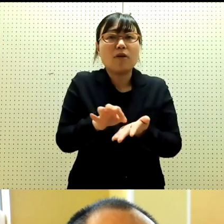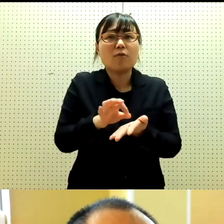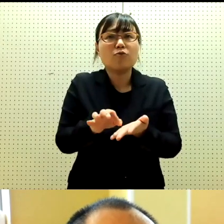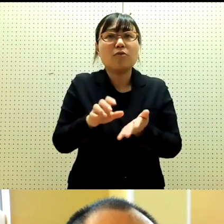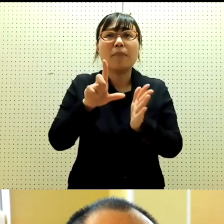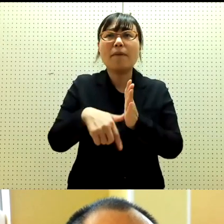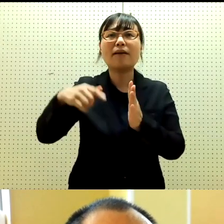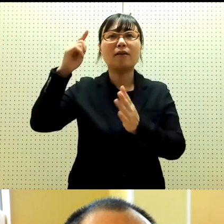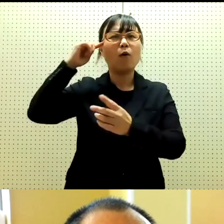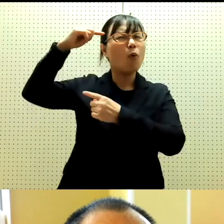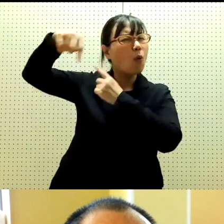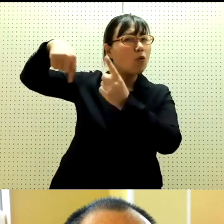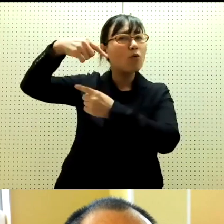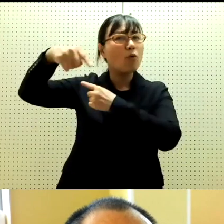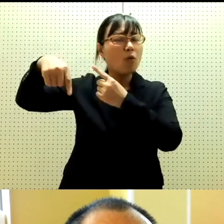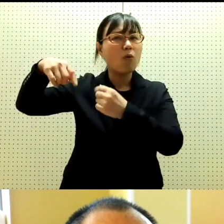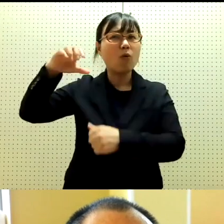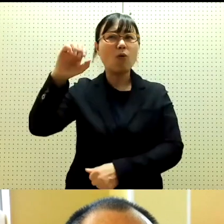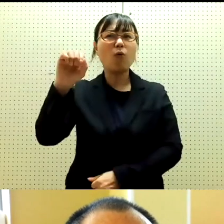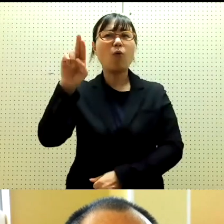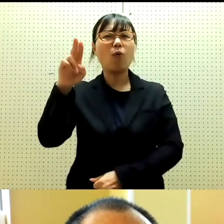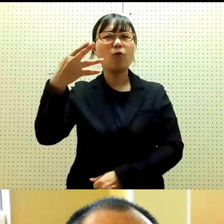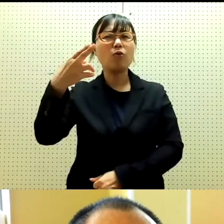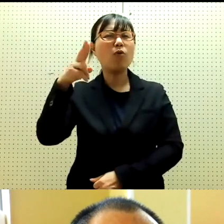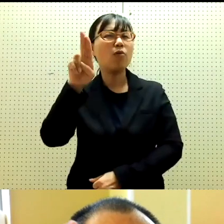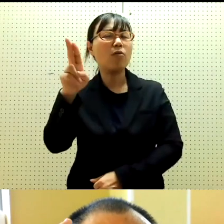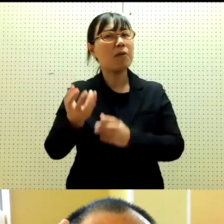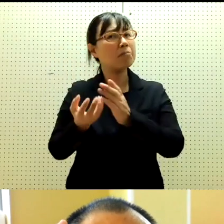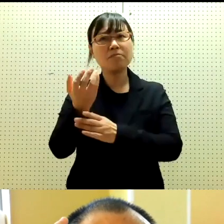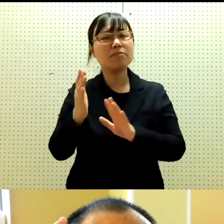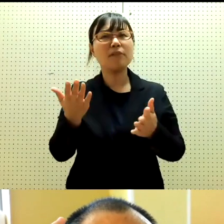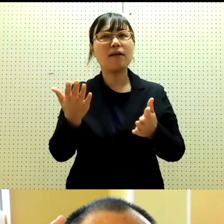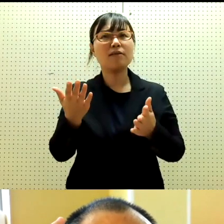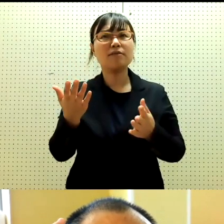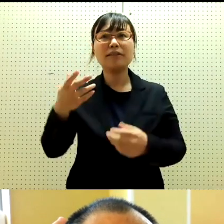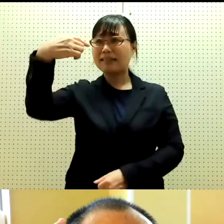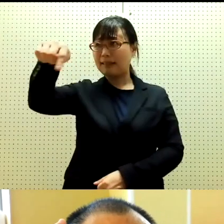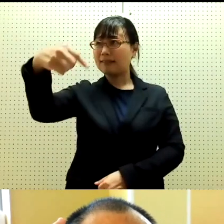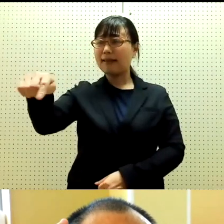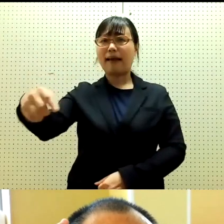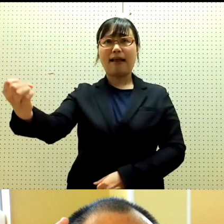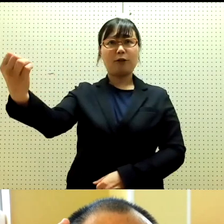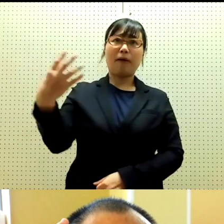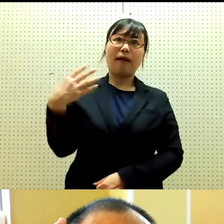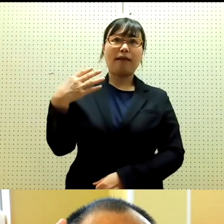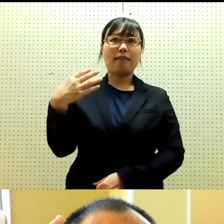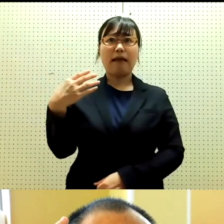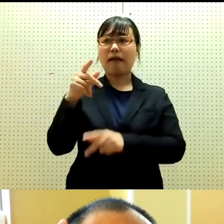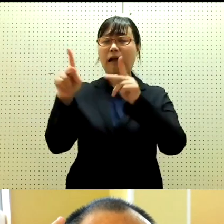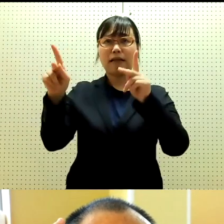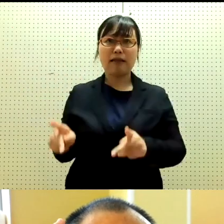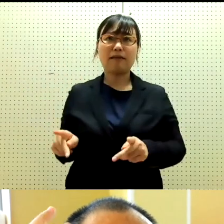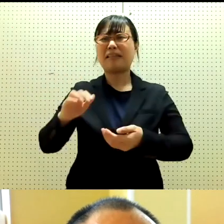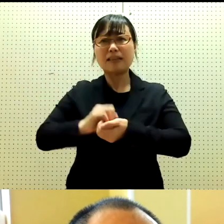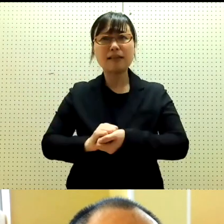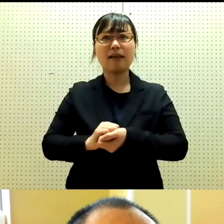でそれは先生から課せられたタスクって割と絶対なので、あんただったらできるでしょうっていう